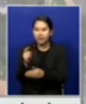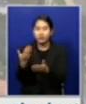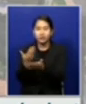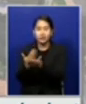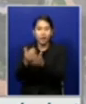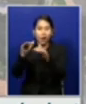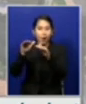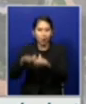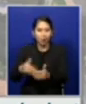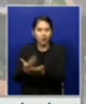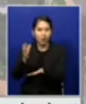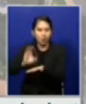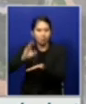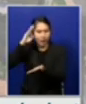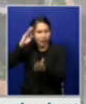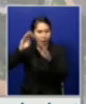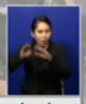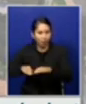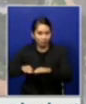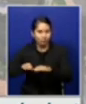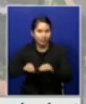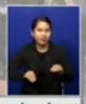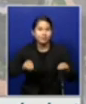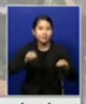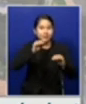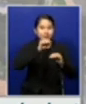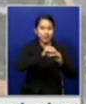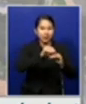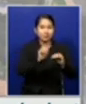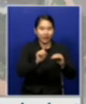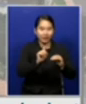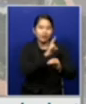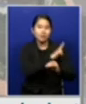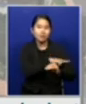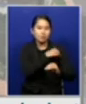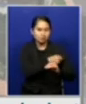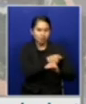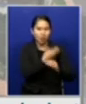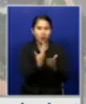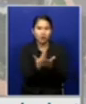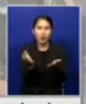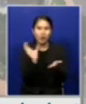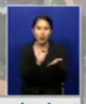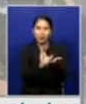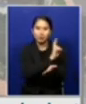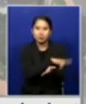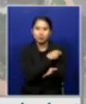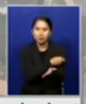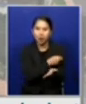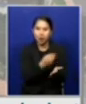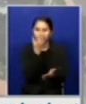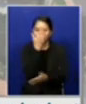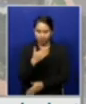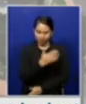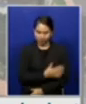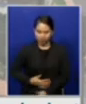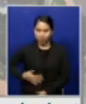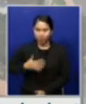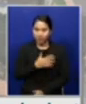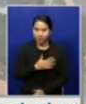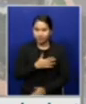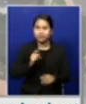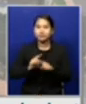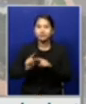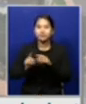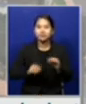แล้วมาเพิ่มความมั่นคงทางด้านสาธารณสุขมาเพิ่มงบด้านสุขภาพให้มากขึ้นนะ